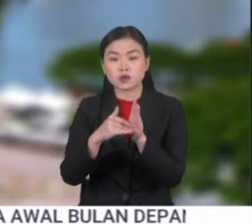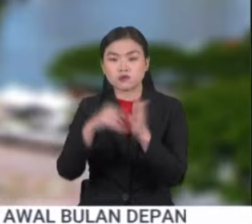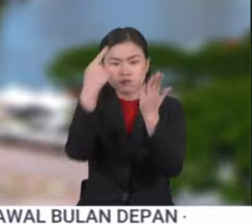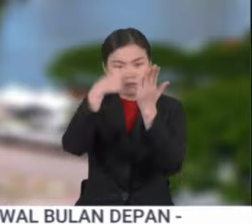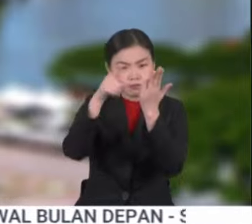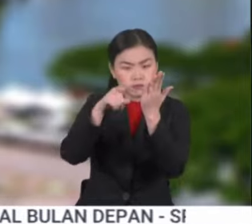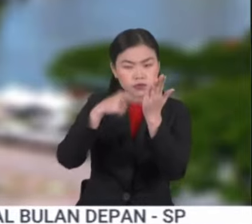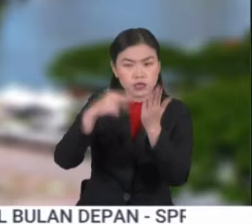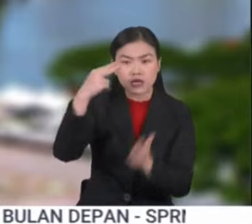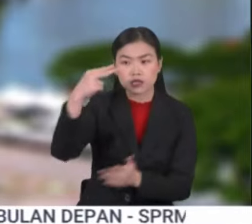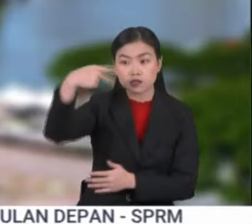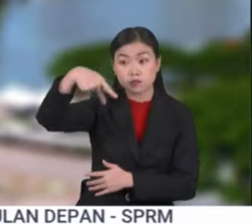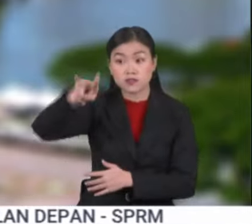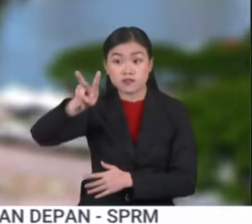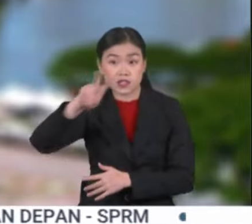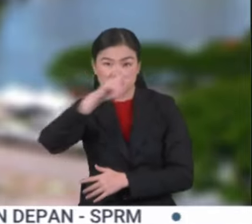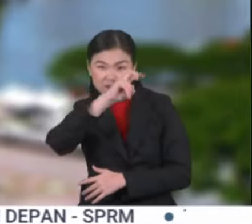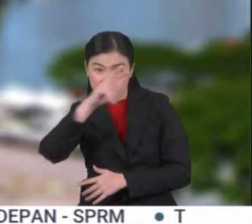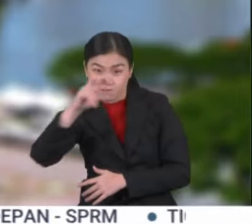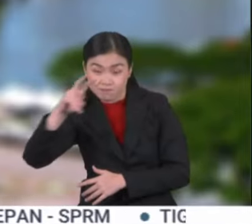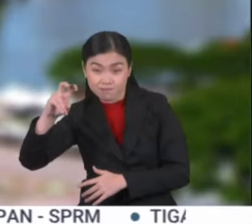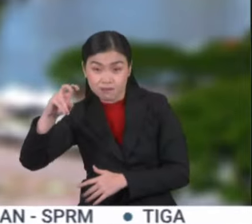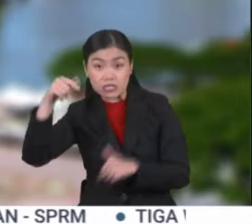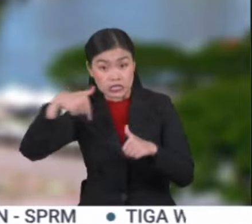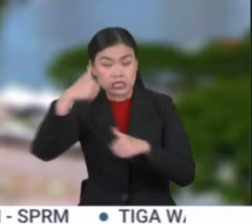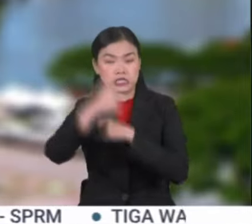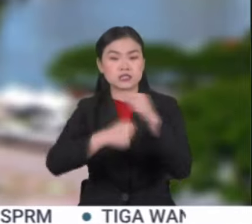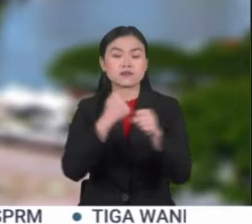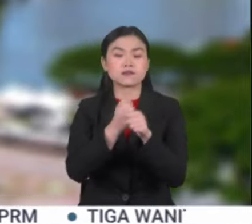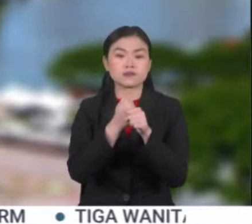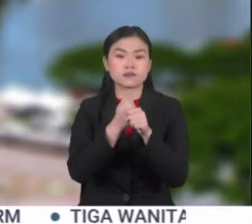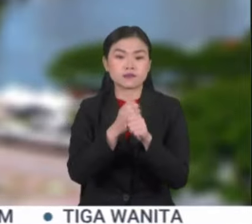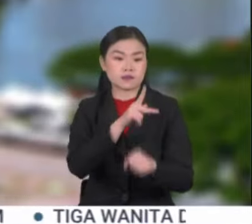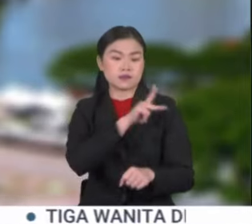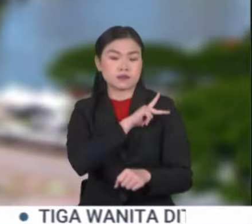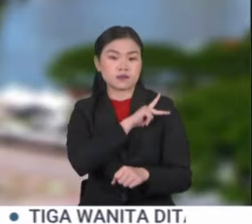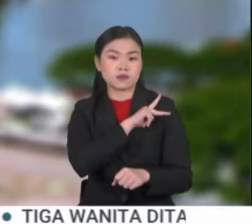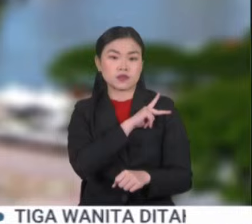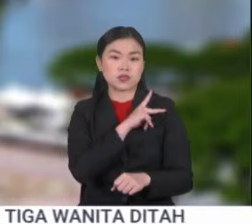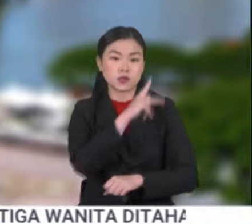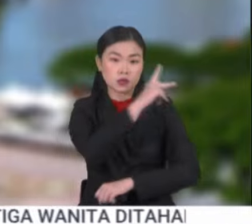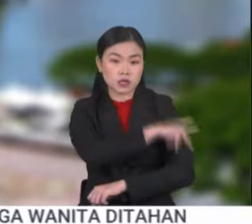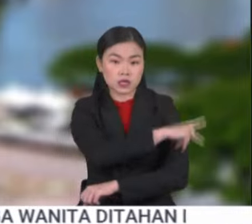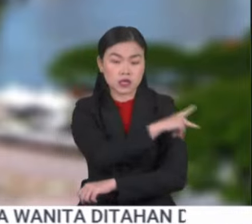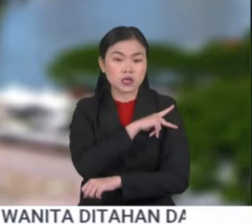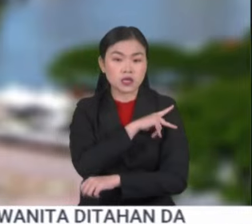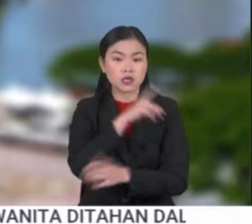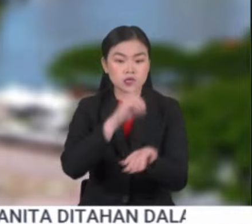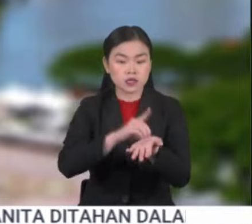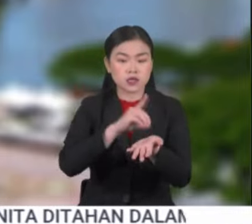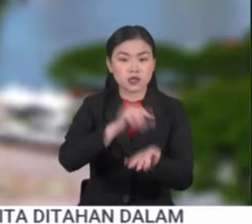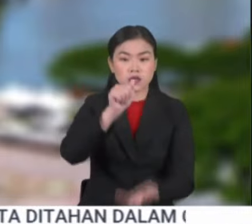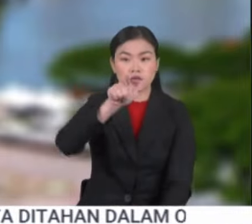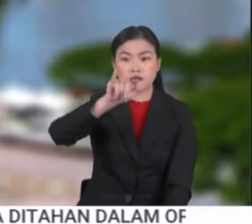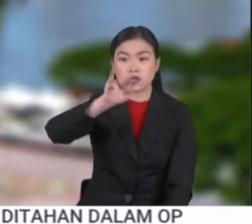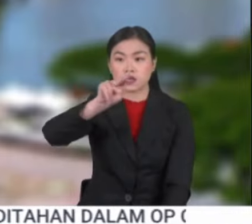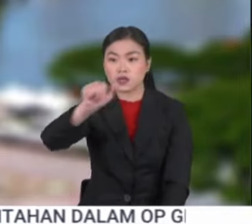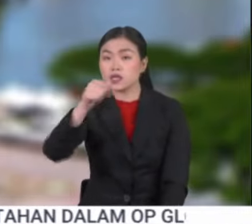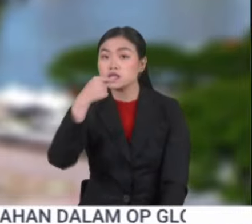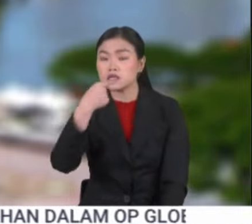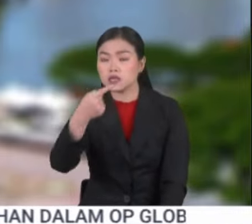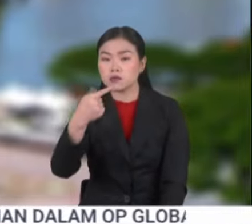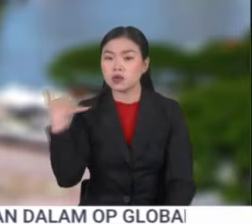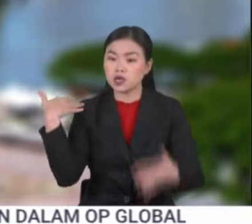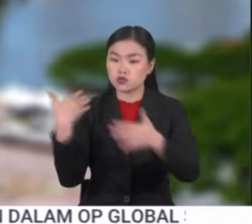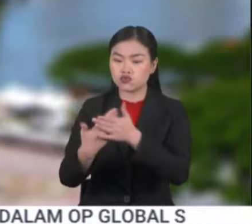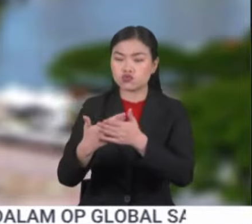papiloma manusia HPV DNA tahun ini. Ketua Klinikal LPPKN Sarawak Dr. Alina Ali berkata,